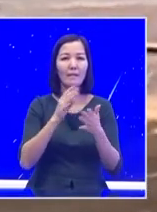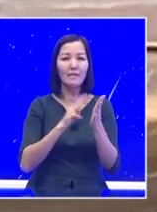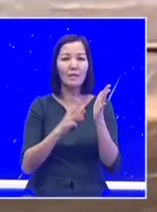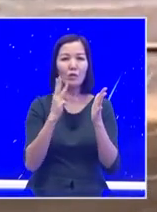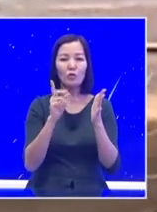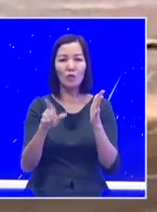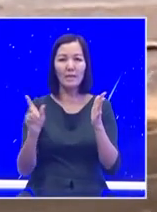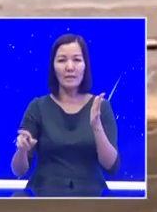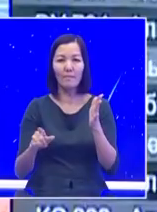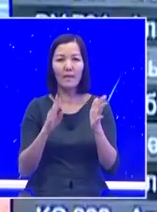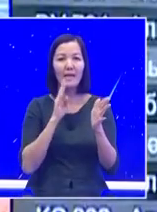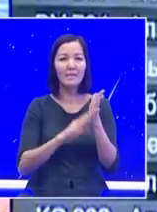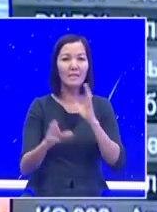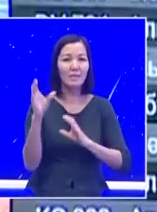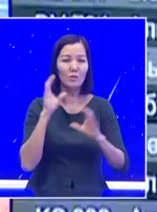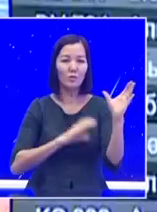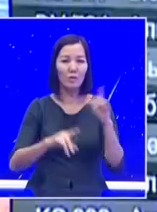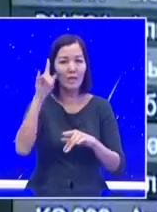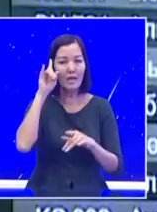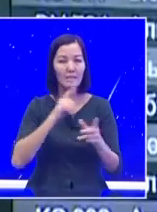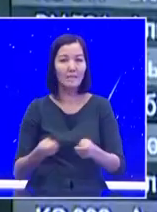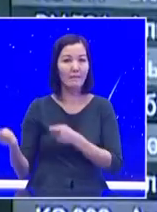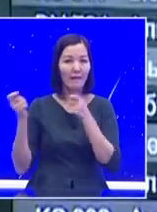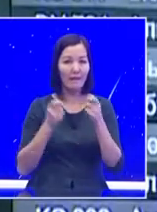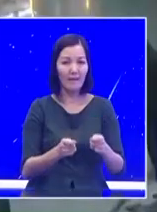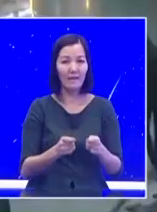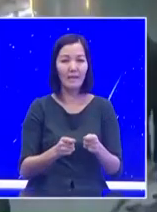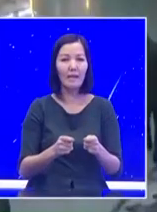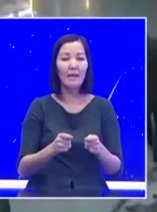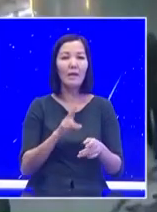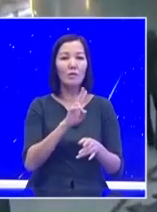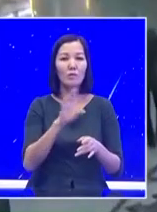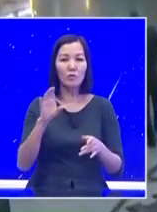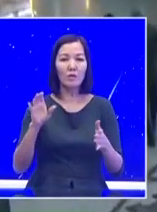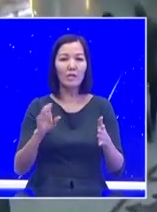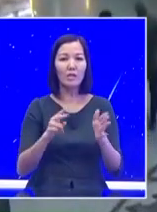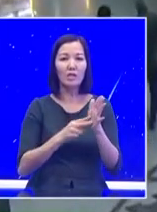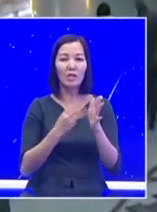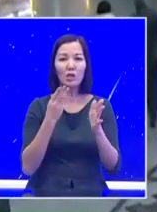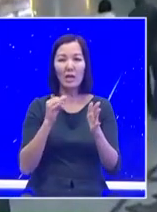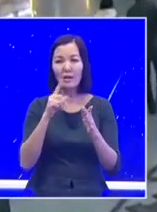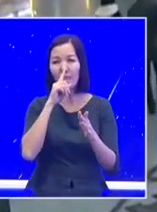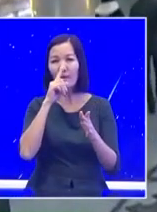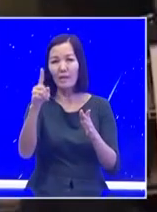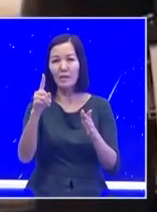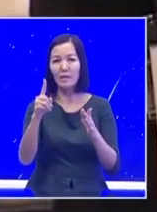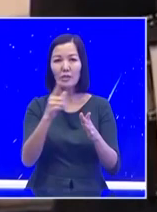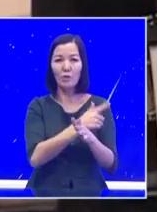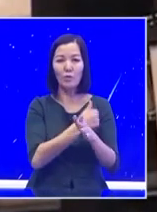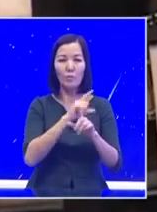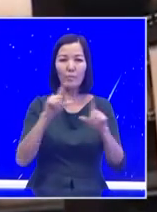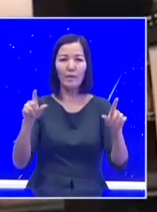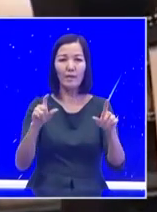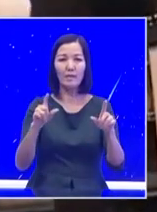қазақстандықты, оның ішінде 80 студентті елге жеткізген еді. Олар Елордадан 7 шақырым жерде орналасқан көппейінді